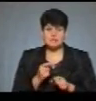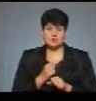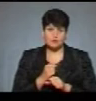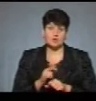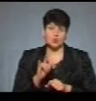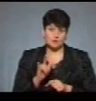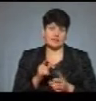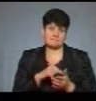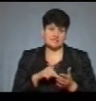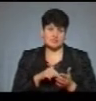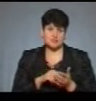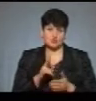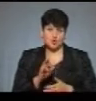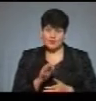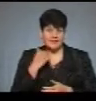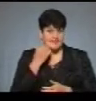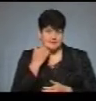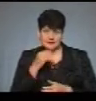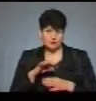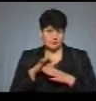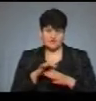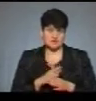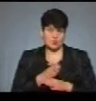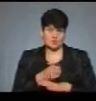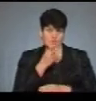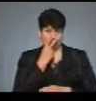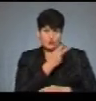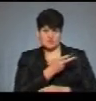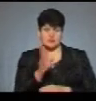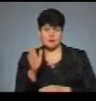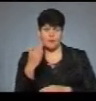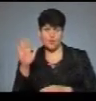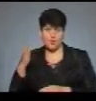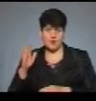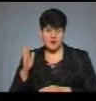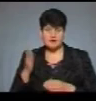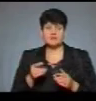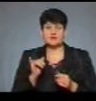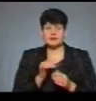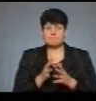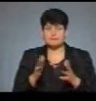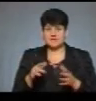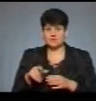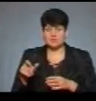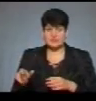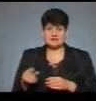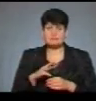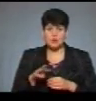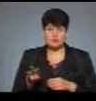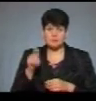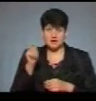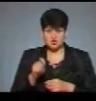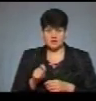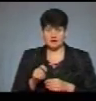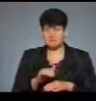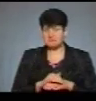круте містечко, не стидно привезти гостей, показати, погуляти. І більшість людей з міст мільйонників приїжджають